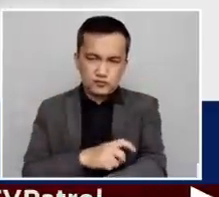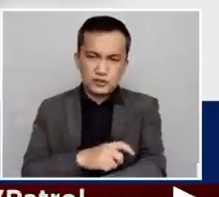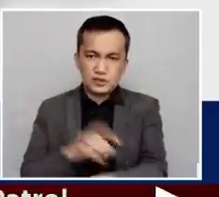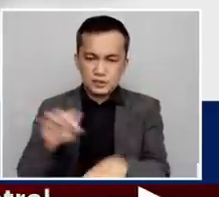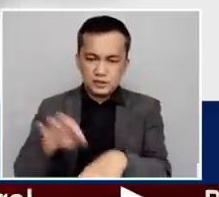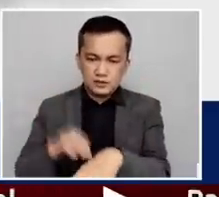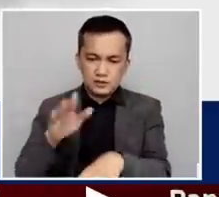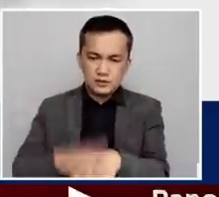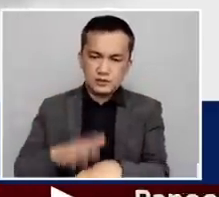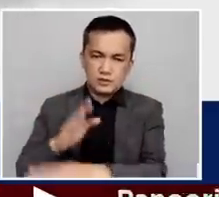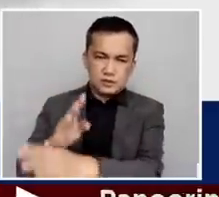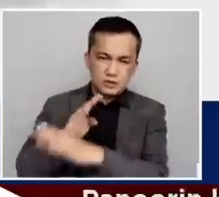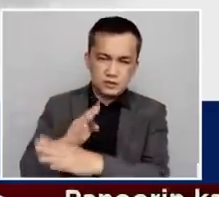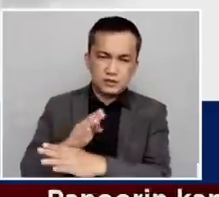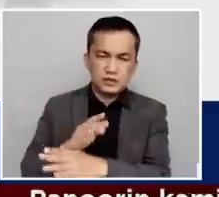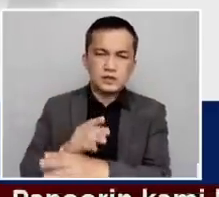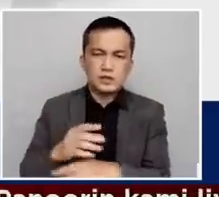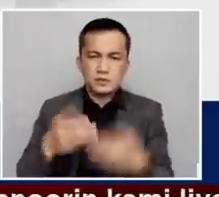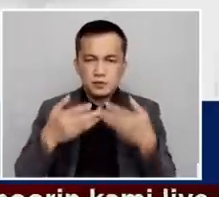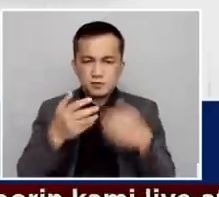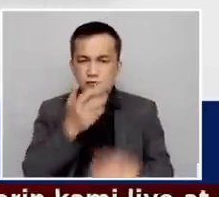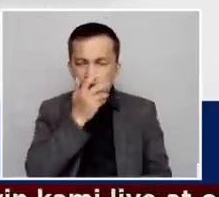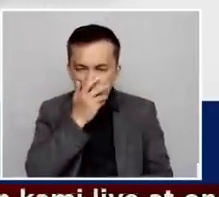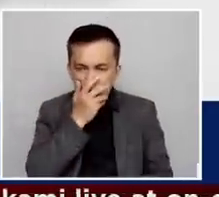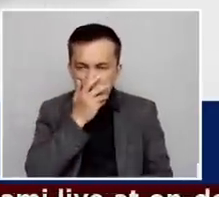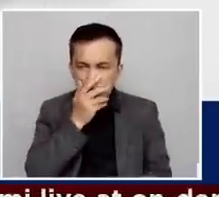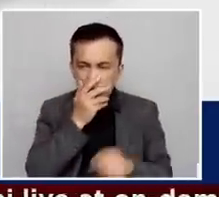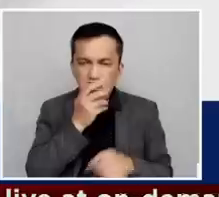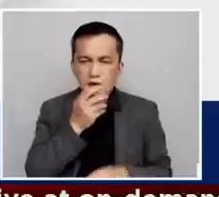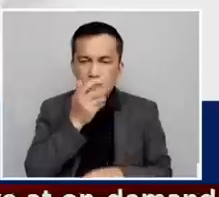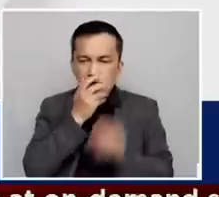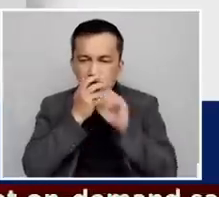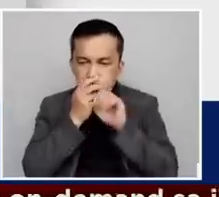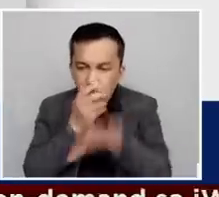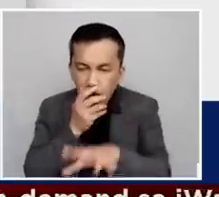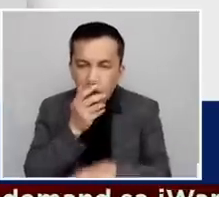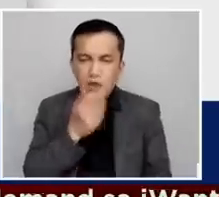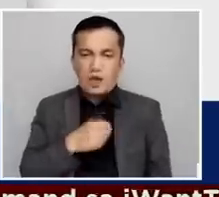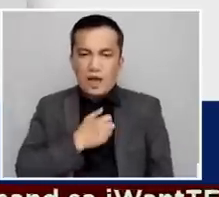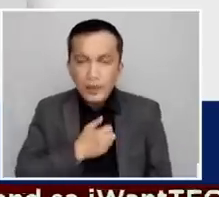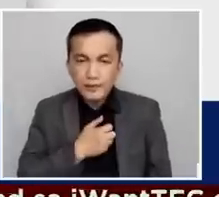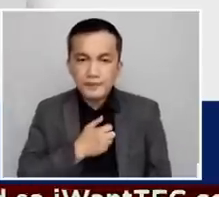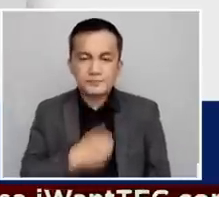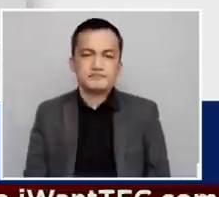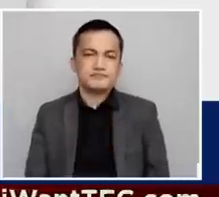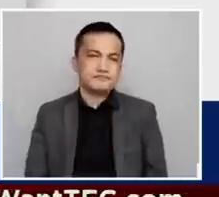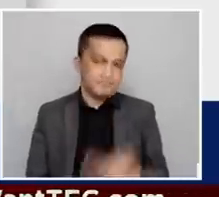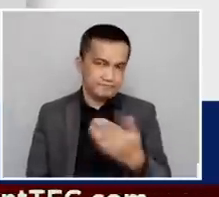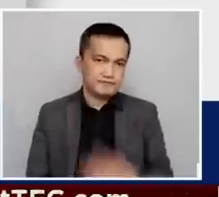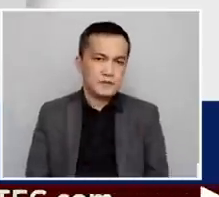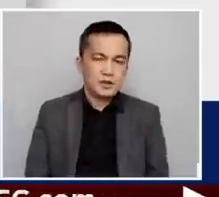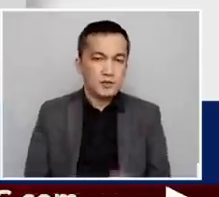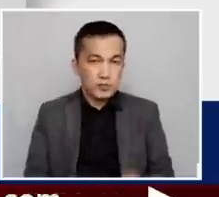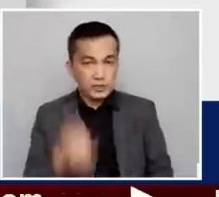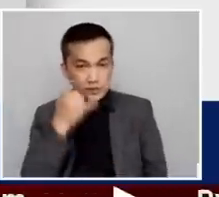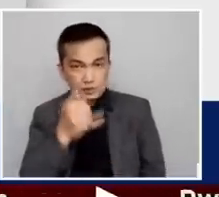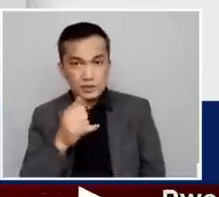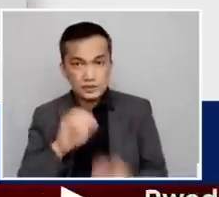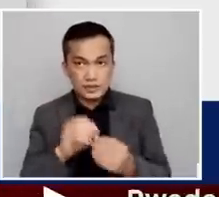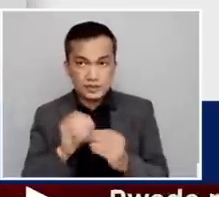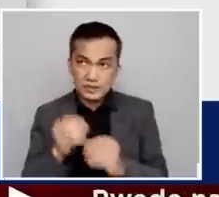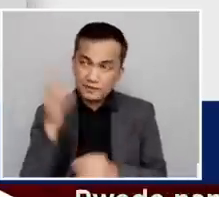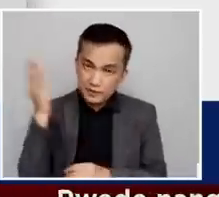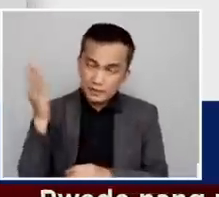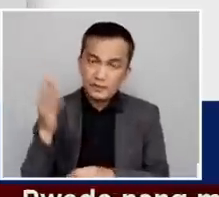ng bibig at ilong kapag bumabahing o umuubo. Maaari ring tawagan ng mga PRC hotline kapag